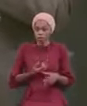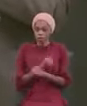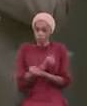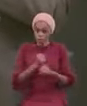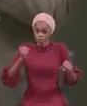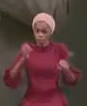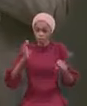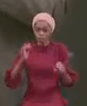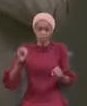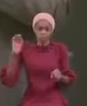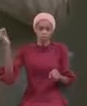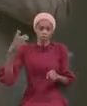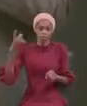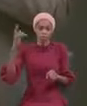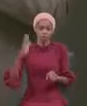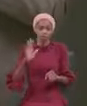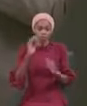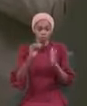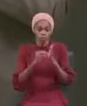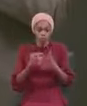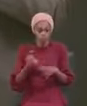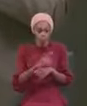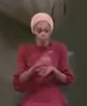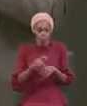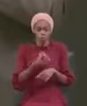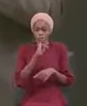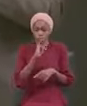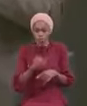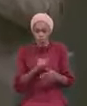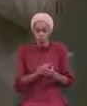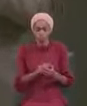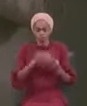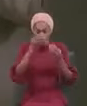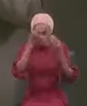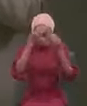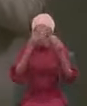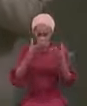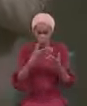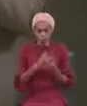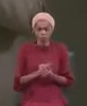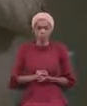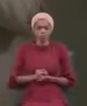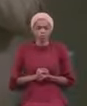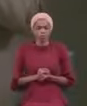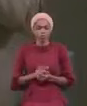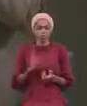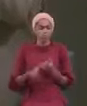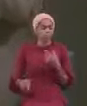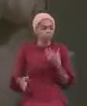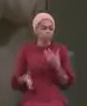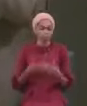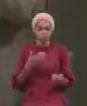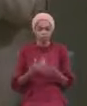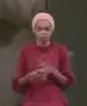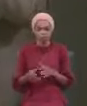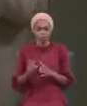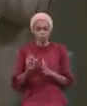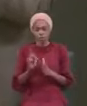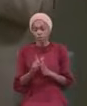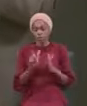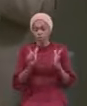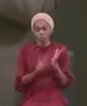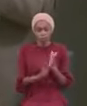à tous les toutes les les toute administration qui a été établie dans l'église quand nous